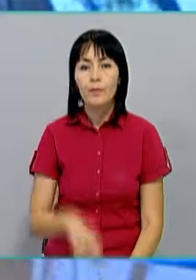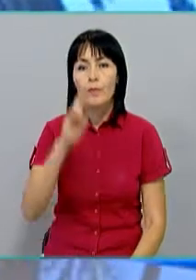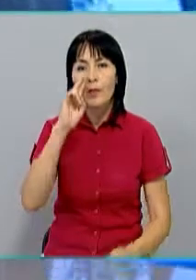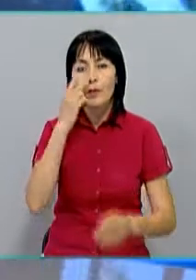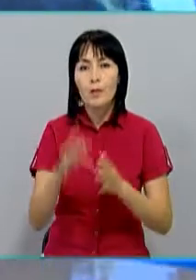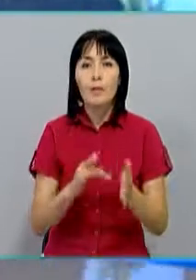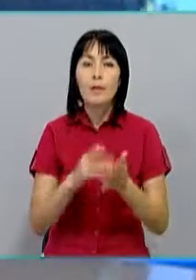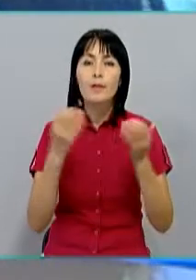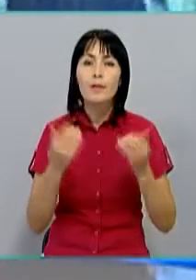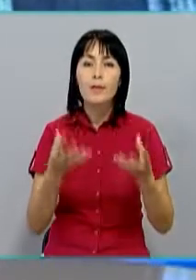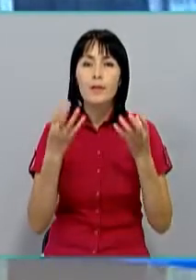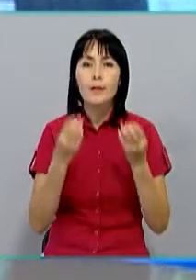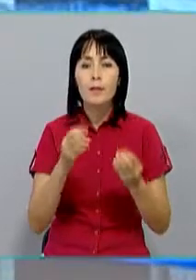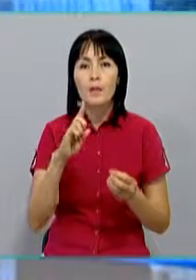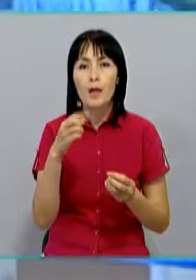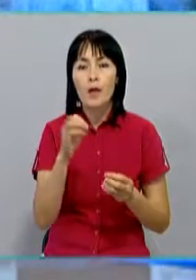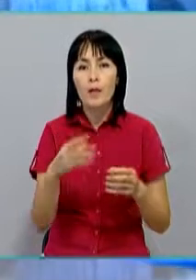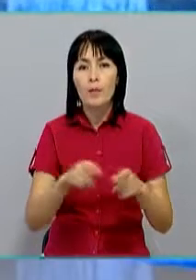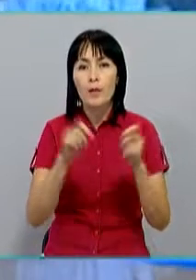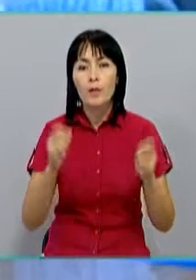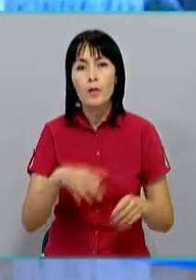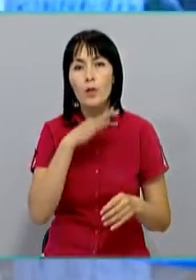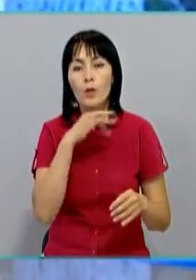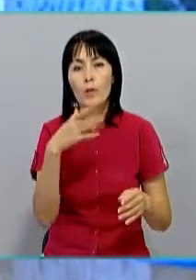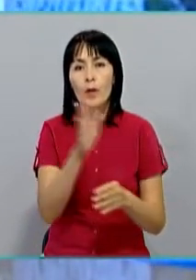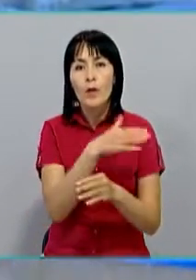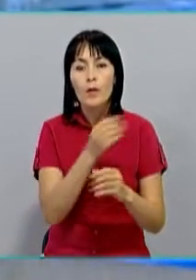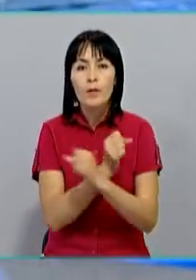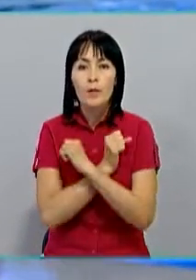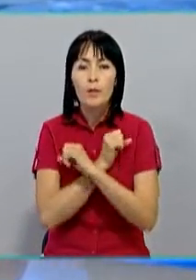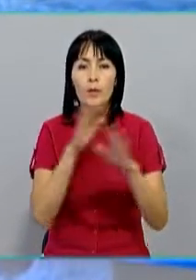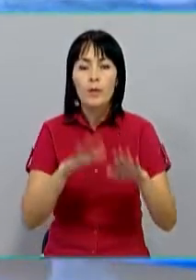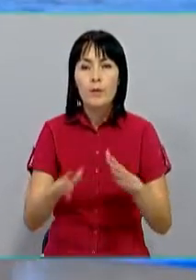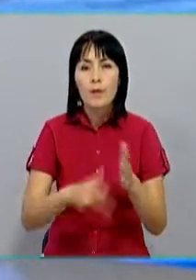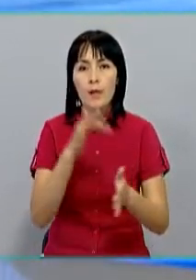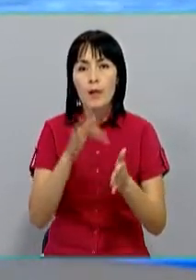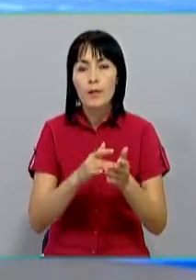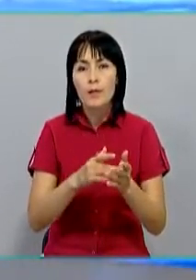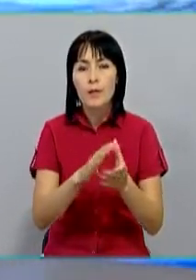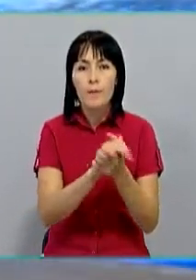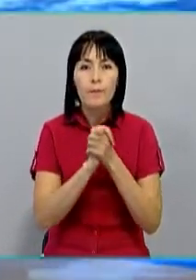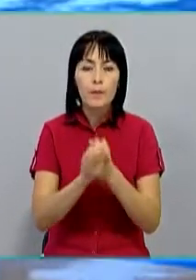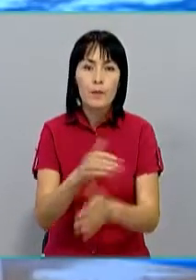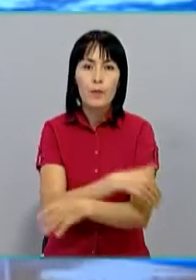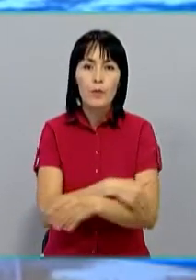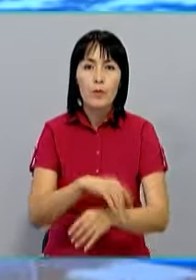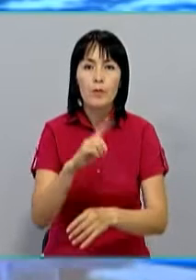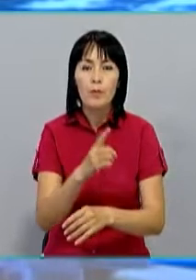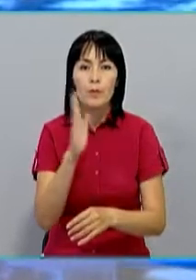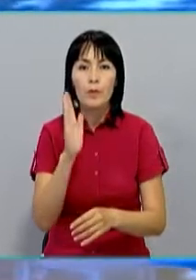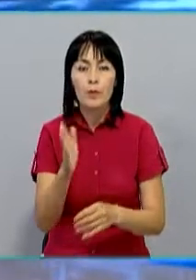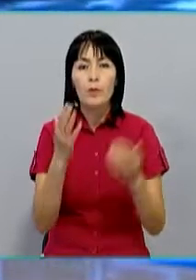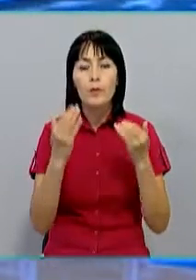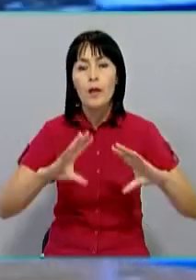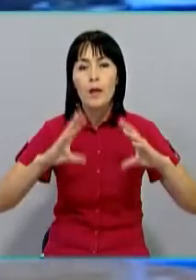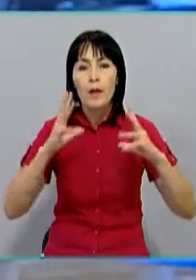Шымкентте биыл тағы бір арбат ашылды. Көпшілік сейіл құратын келесі аймақ қала орталығындағы бейбітшілік көшесінің бір бөлігі болмақ. Қиял